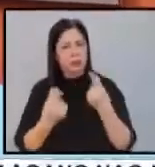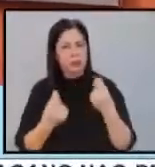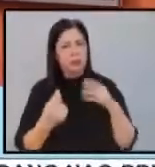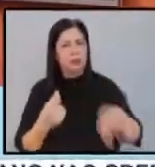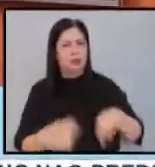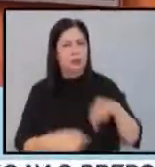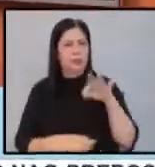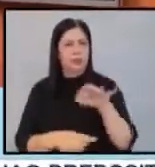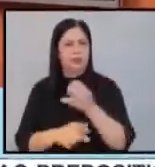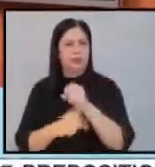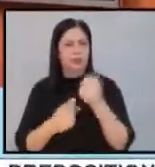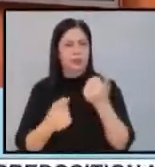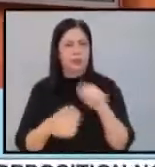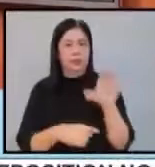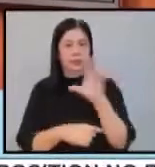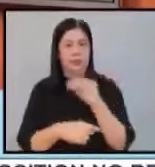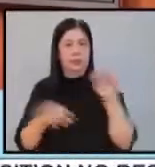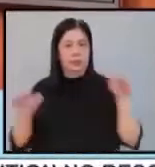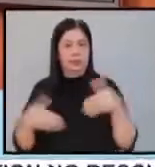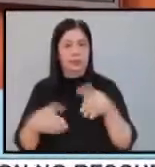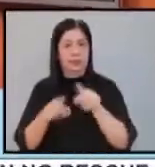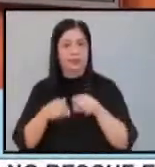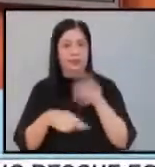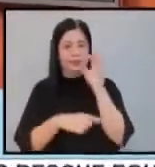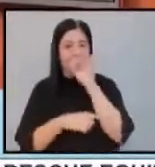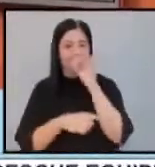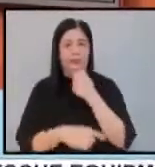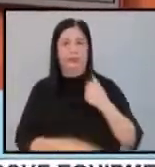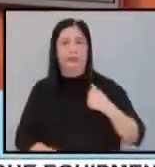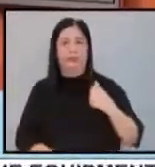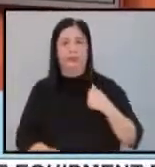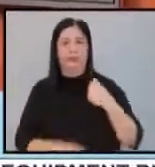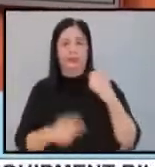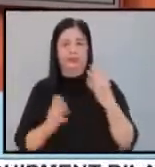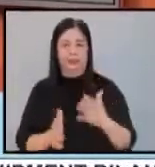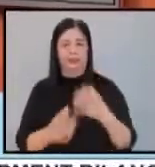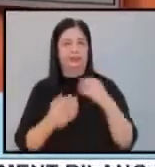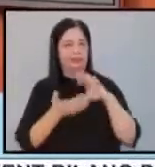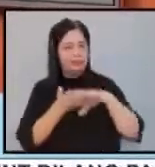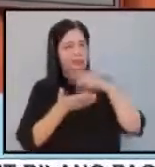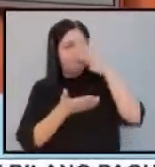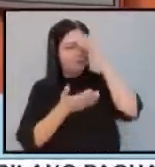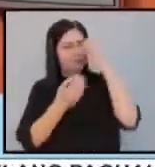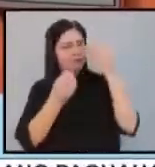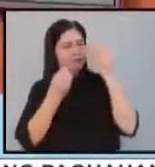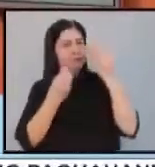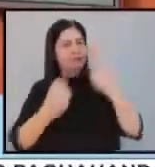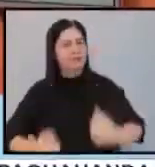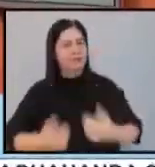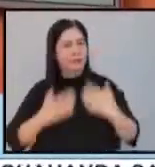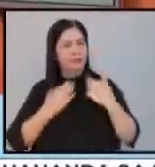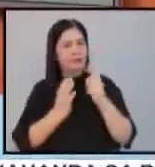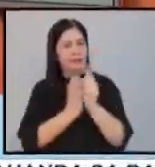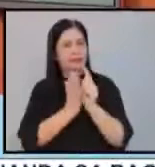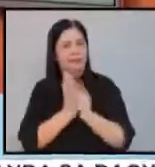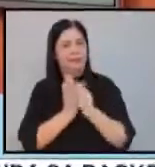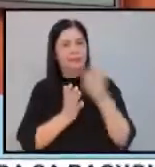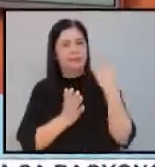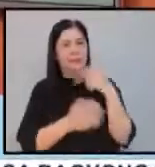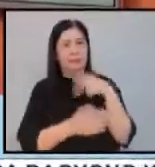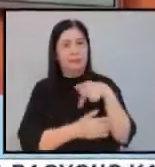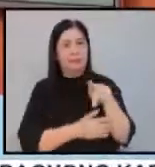umaga, may ipapakilala rin kami isang Filipino-Canadian na kapupulutan ng aral at inspirasyon. Ang dating pizza delivery